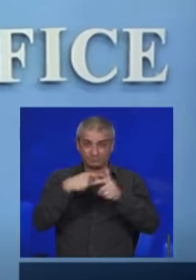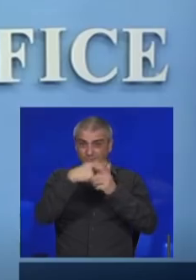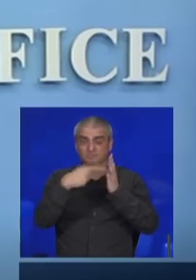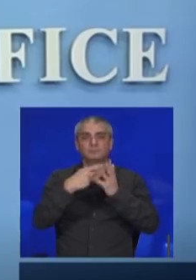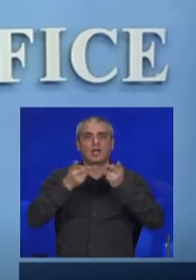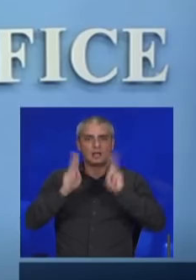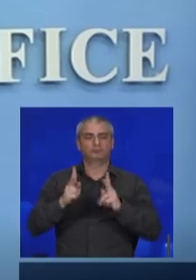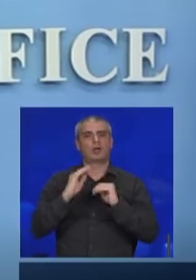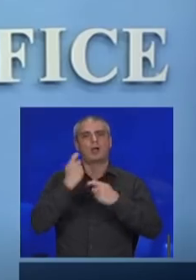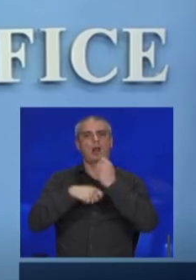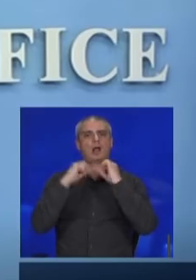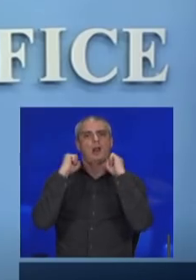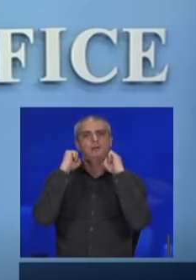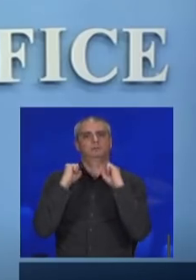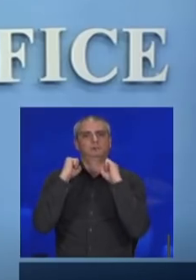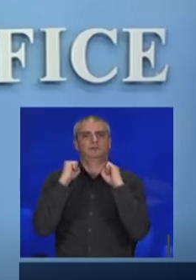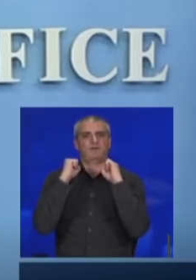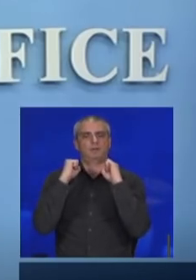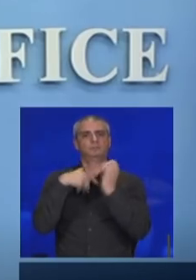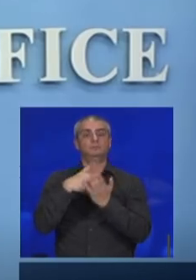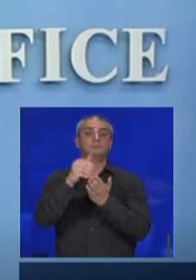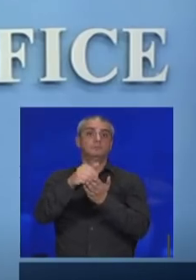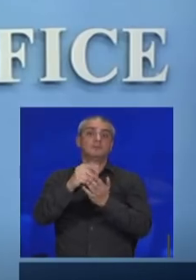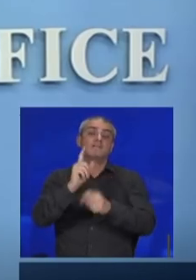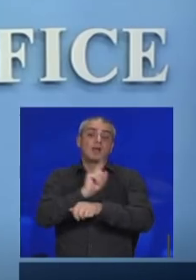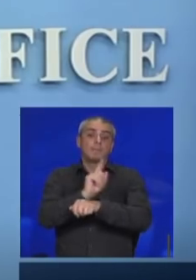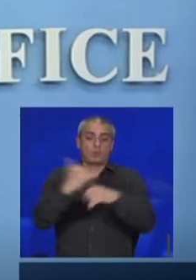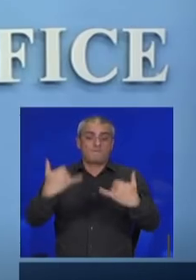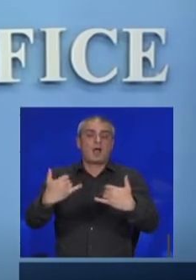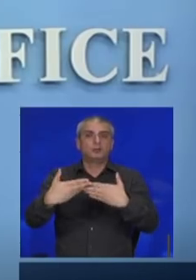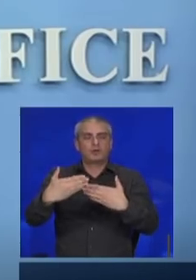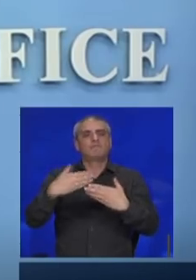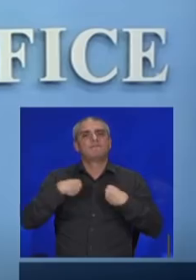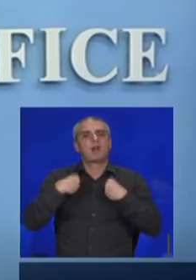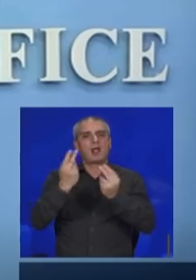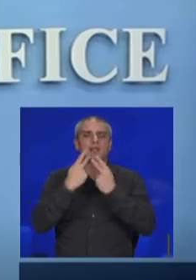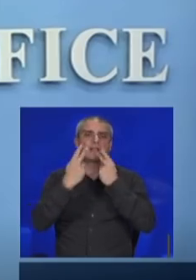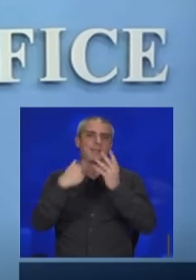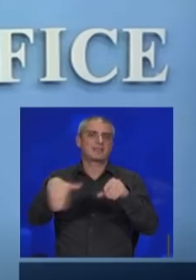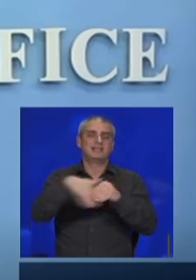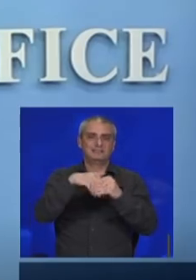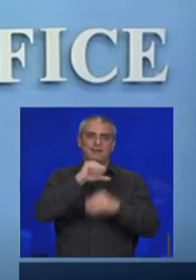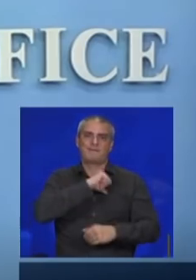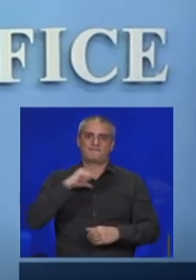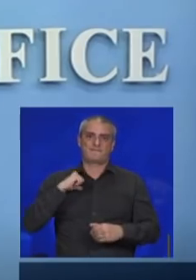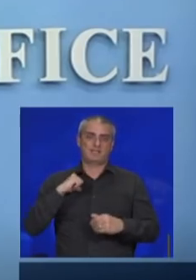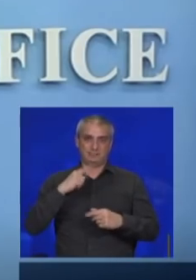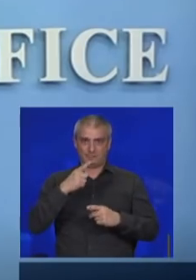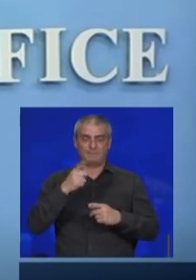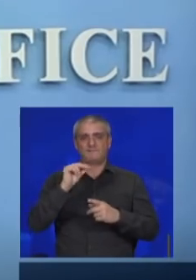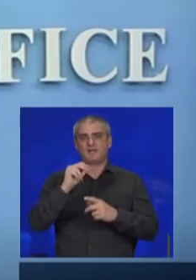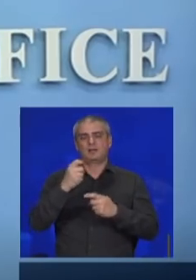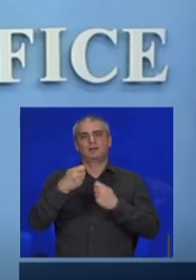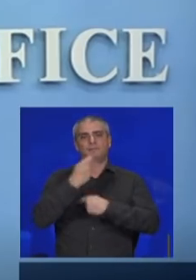הכלכלה והמשק בזמן הנוכחי, תוך מתן מענה לסחירים ולעצמאים ולמגזר העסקי.